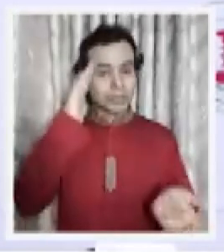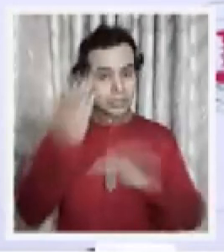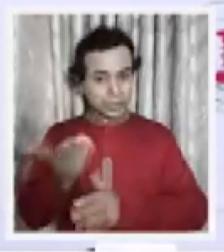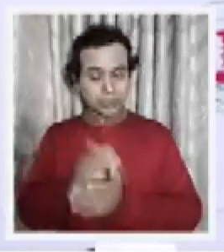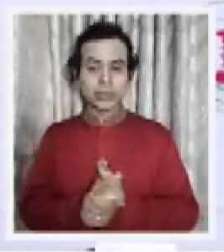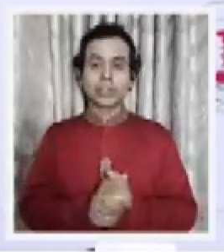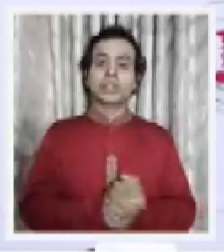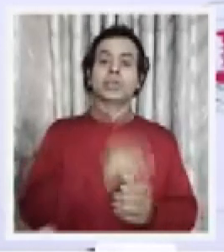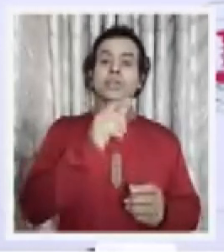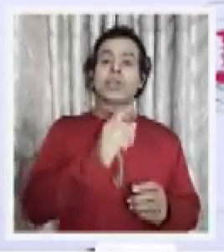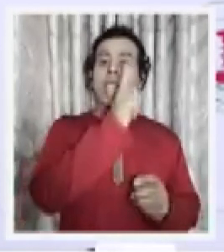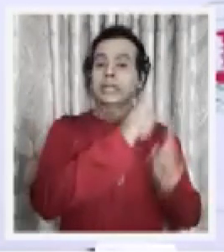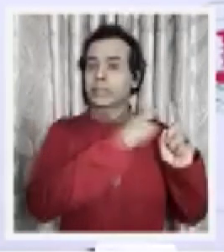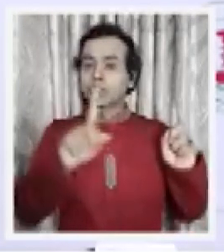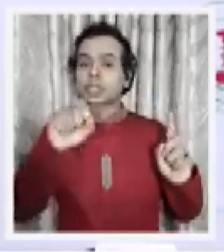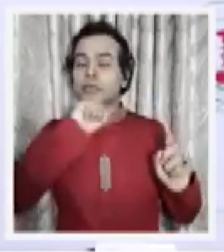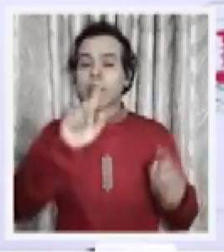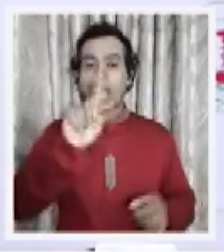বয়সভিত্তিক মৃতের সংখ্যা